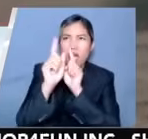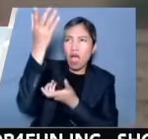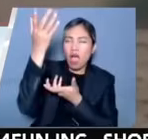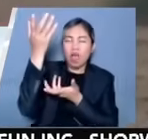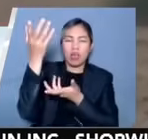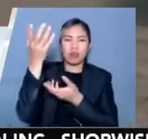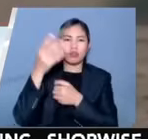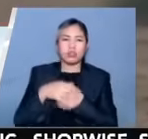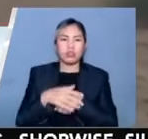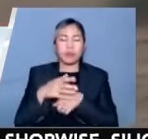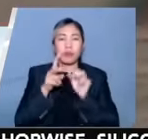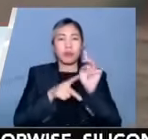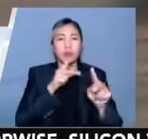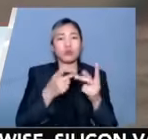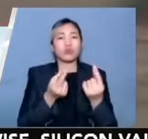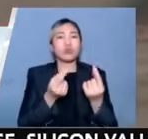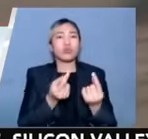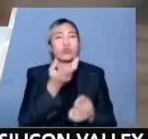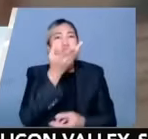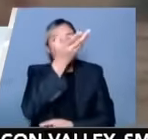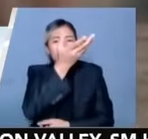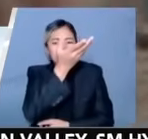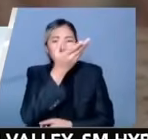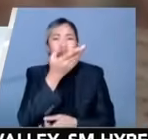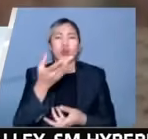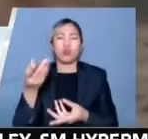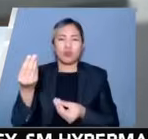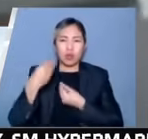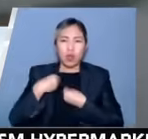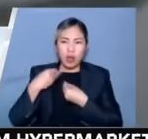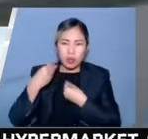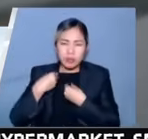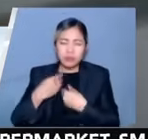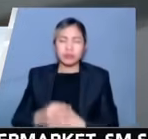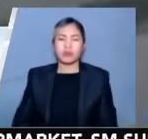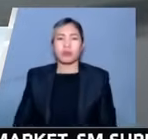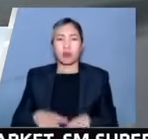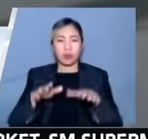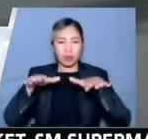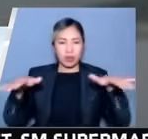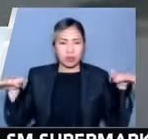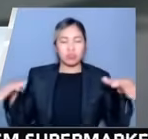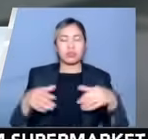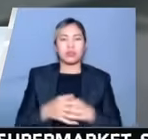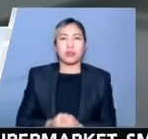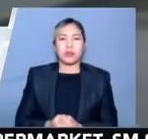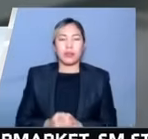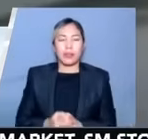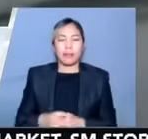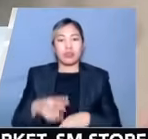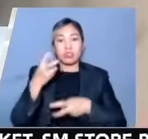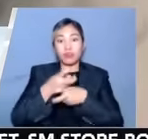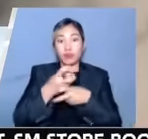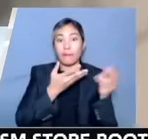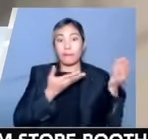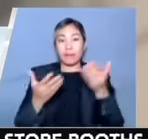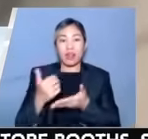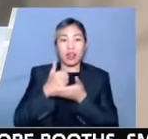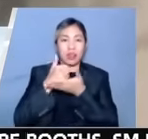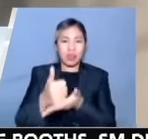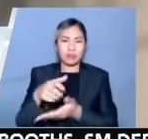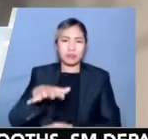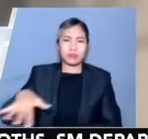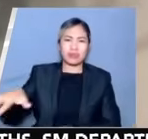residente kabilang ang mga bata pahirapan pa ang paghahatid ng ayuda sa ilang lugar sa probinsya na Lubog pa rin sa